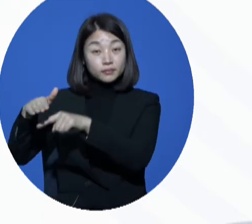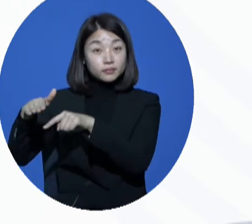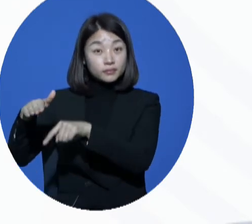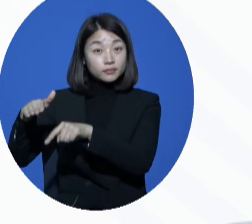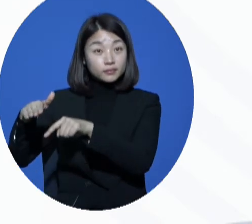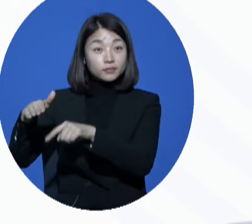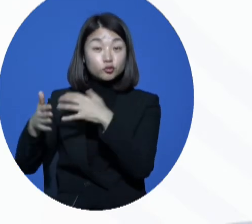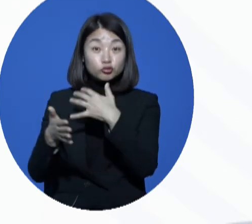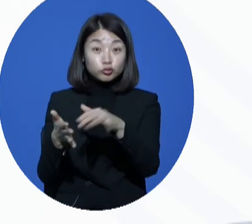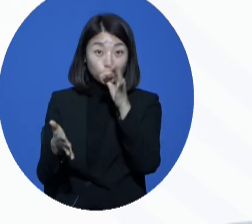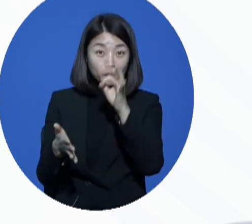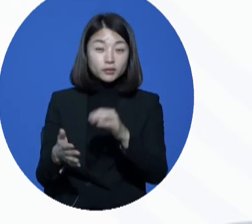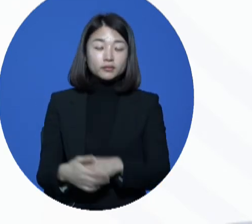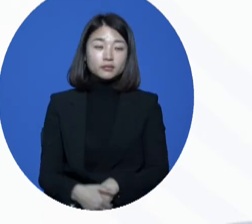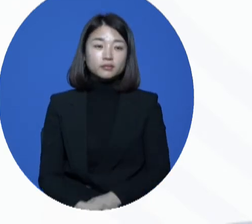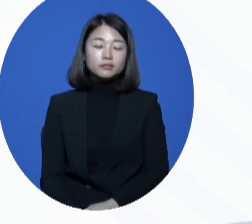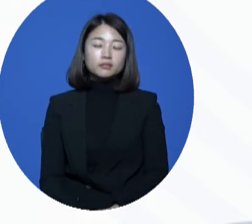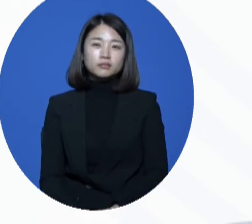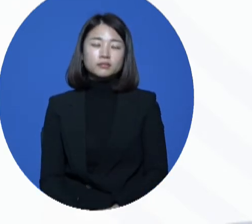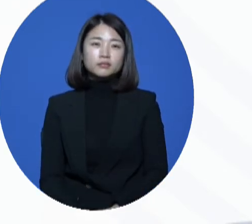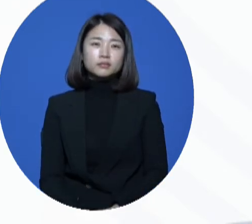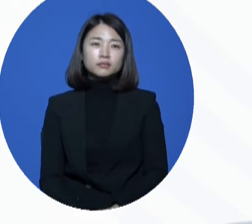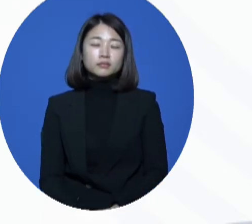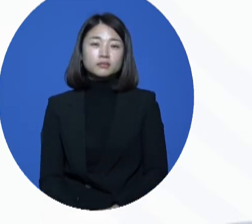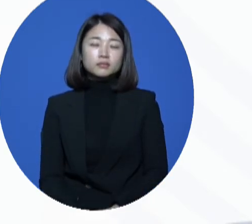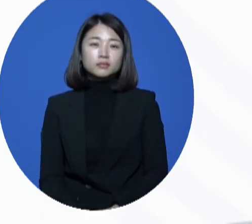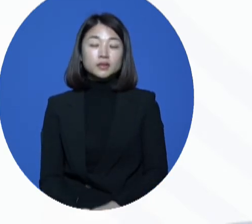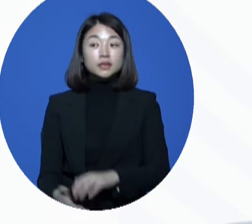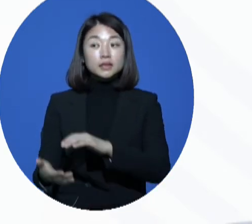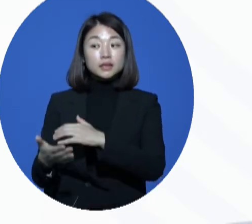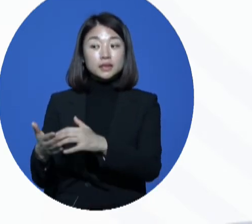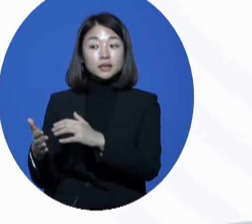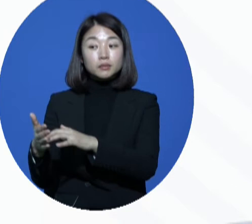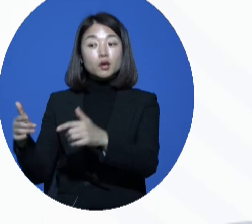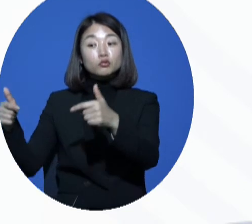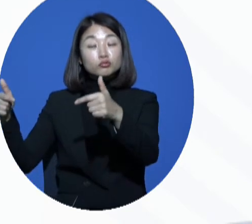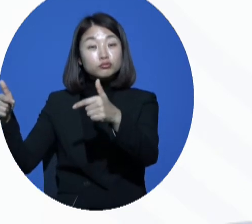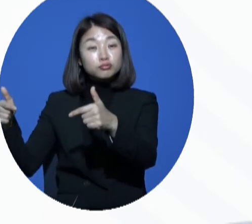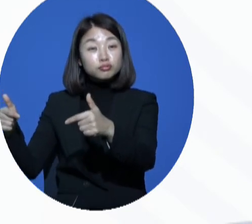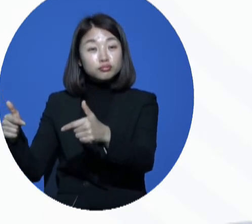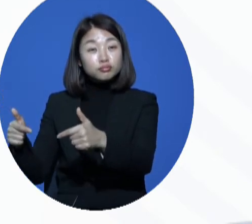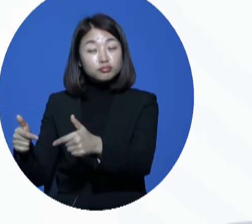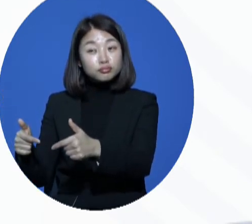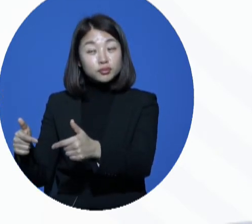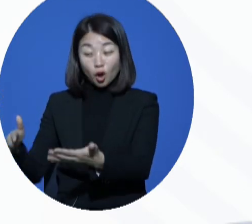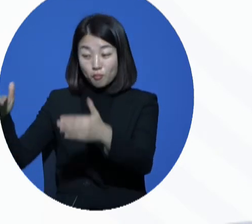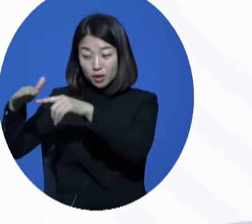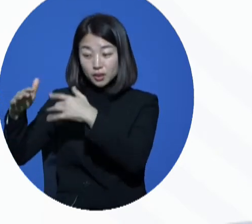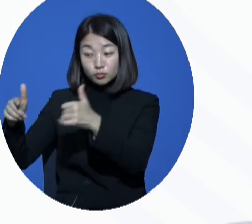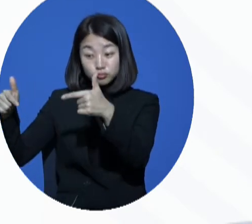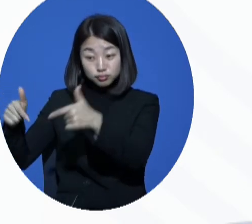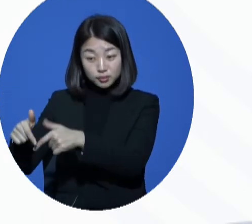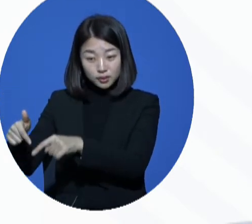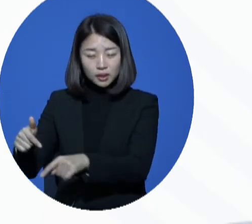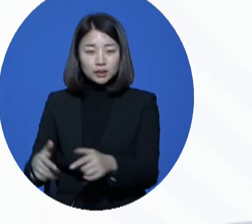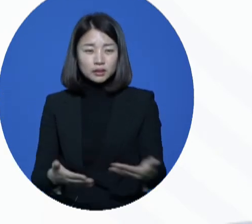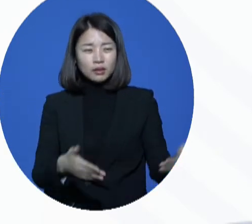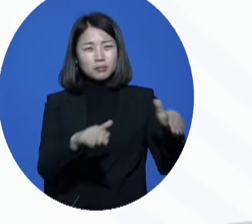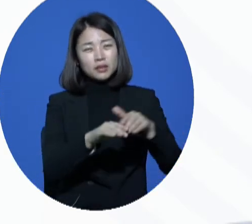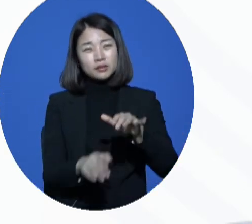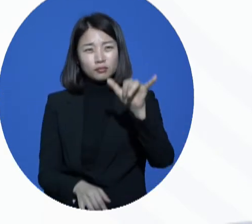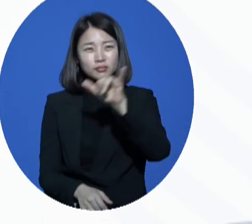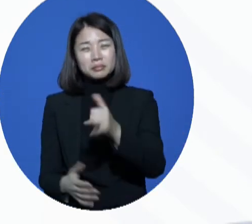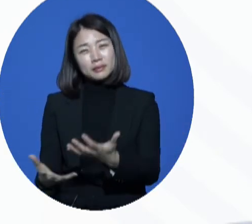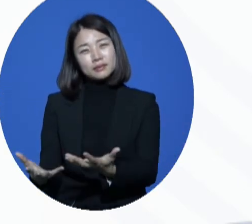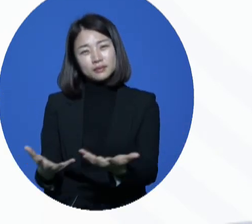현황을 이제 보면 물론 시설을 정원을 축소하는 그런 변화가 있긴 했지만 여전히 시설은 굉장히 많고